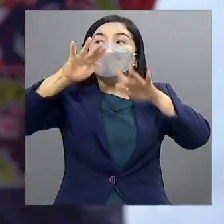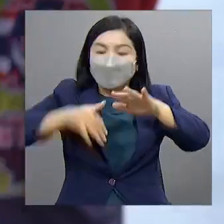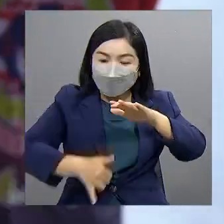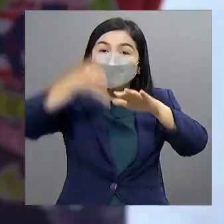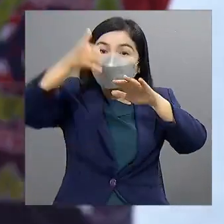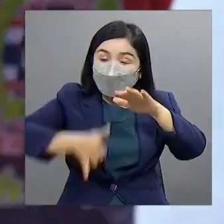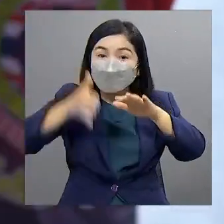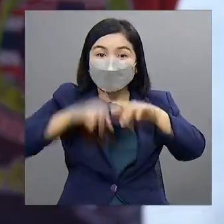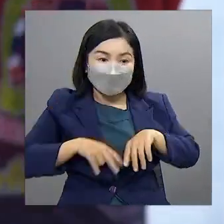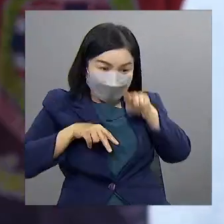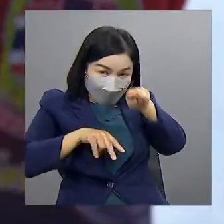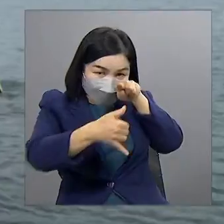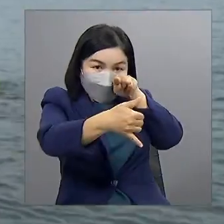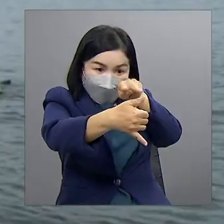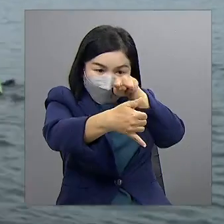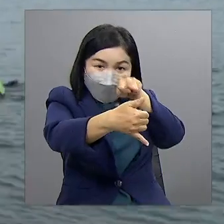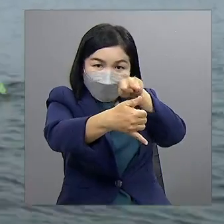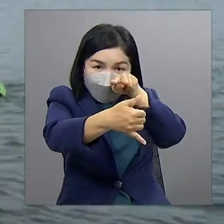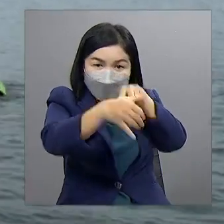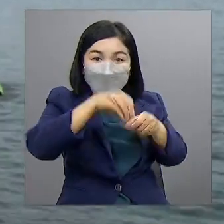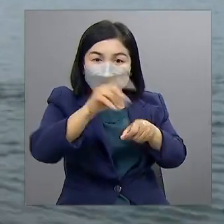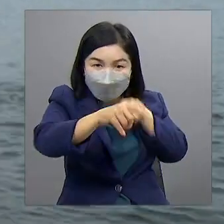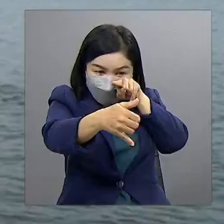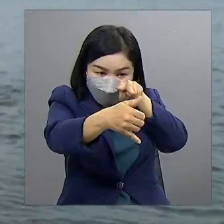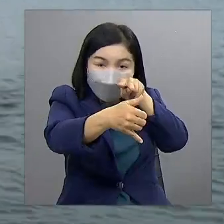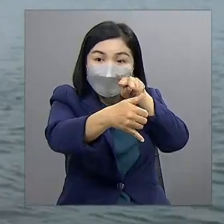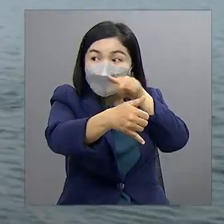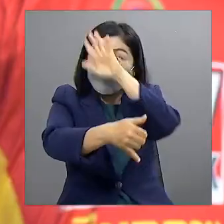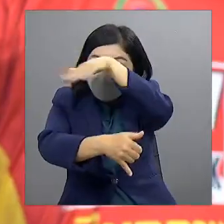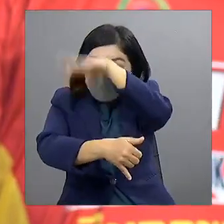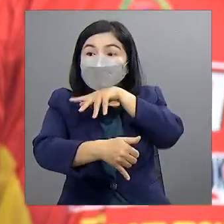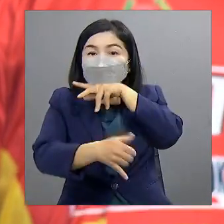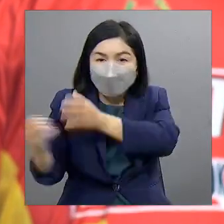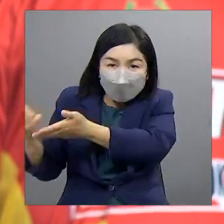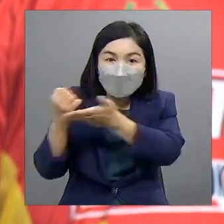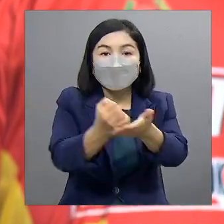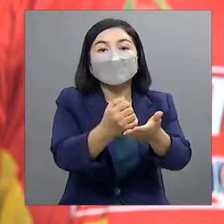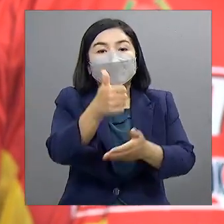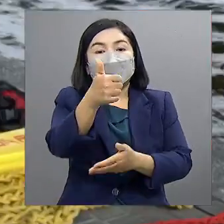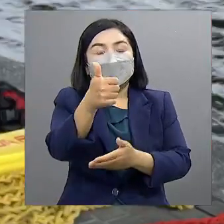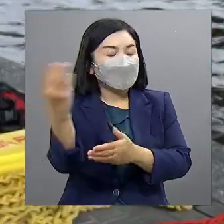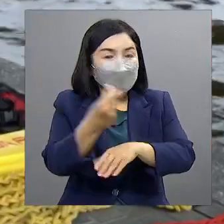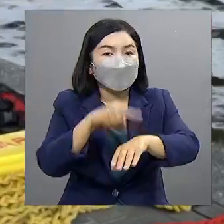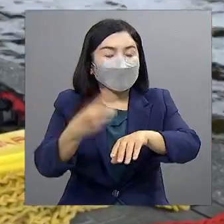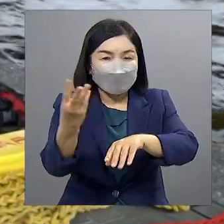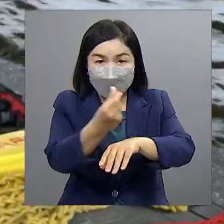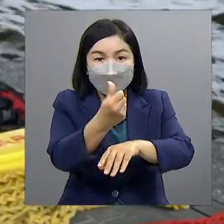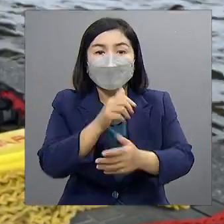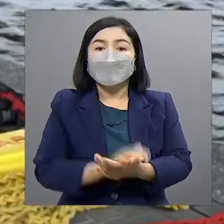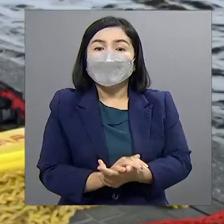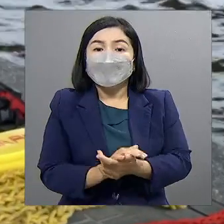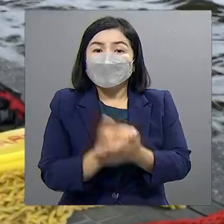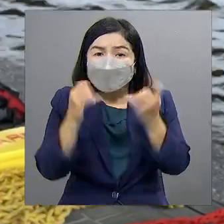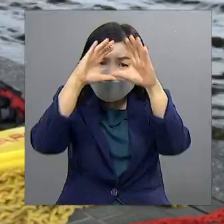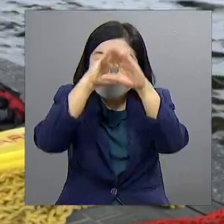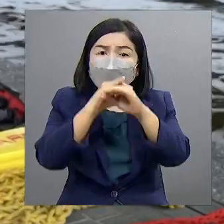ดเขาไว้ครับว่าเขาอยู่ตรงไหนเวลาถ้าเกิดอุปกรณ์มาถึงเราจะได้ช่วยได้อย่างรวดเร็วครับ ทีนี้ถ้ามันเป็นในเวลากลางคืนนะคะ เว